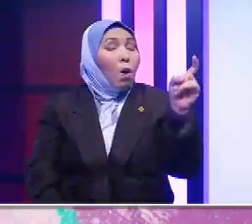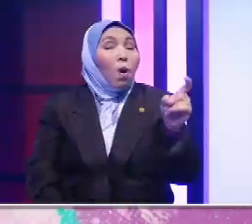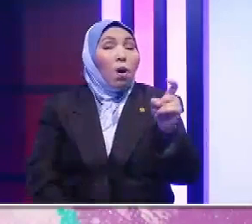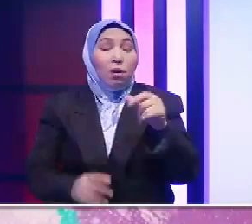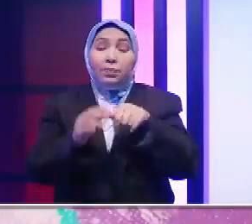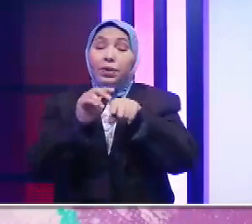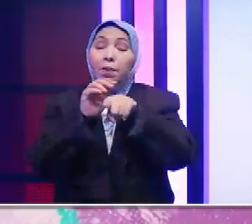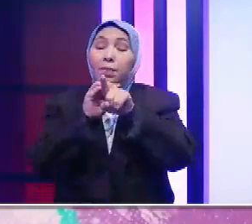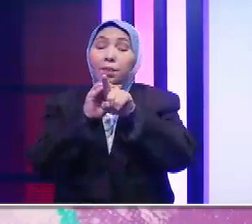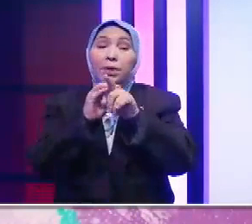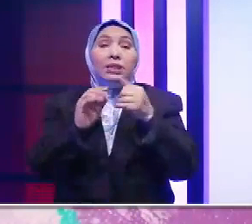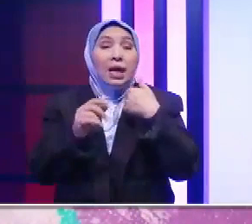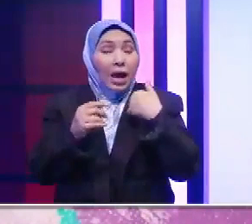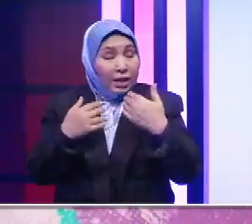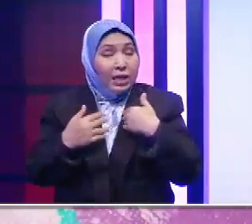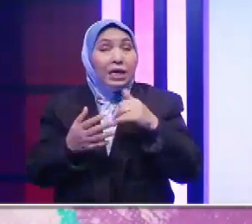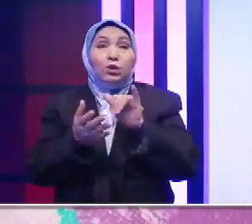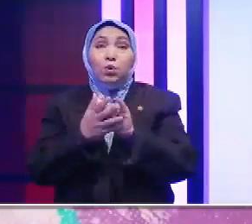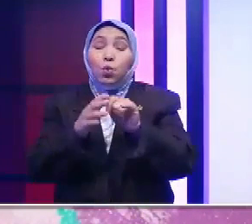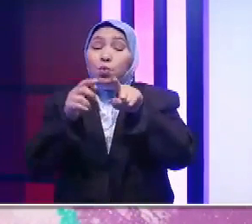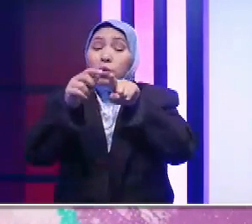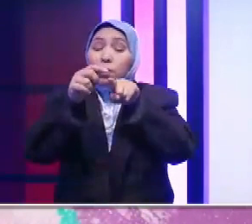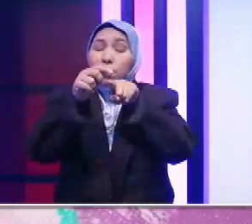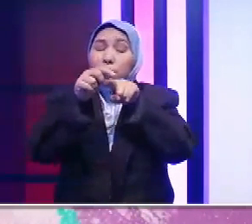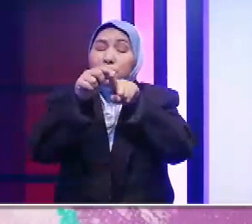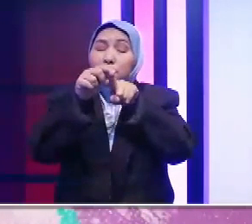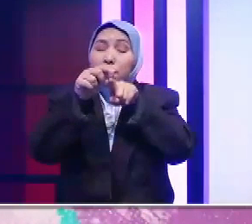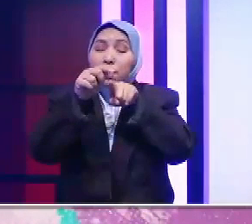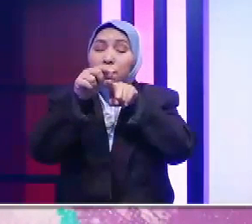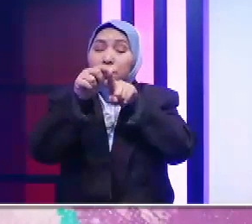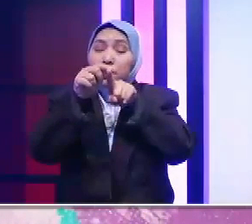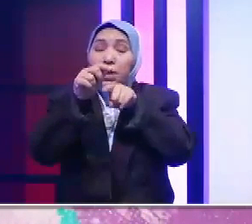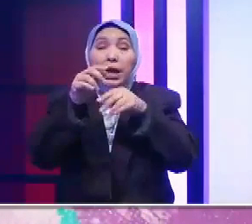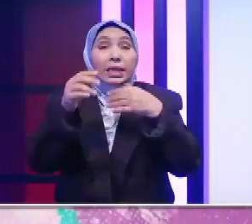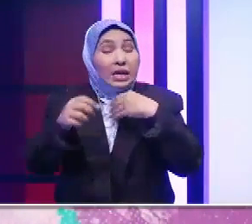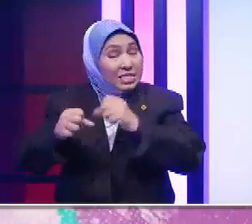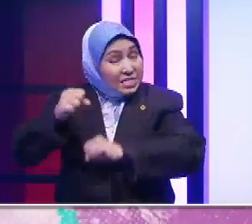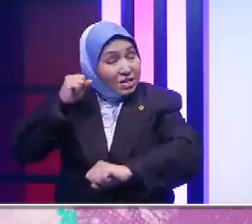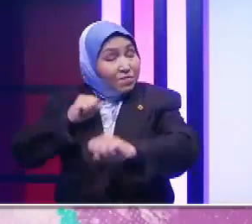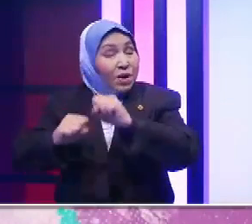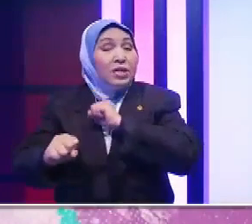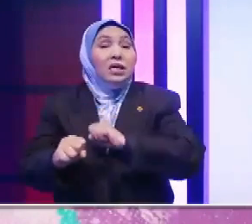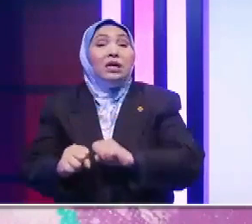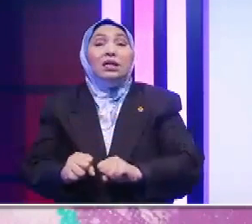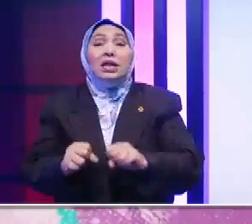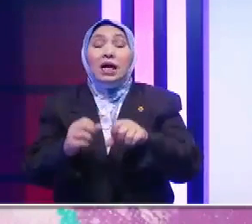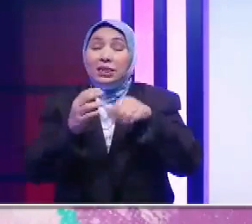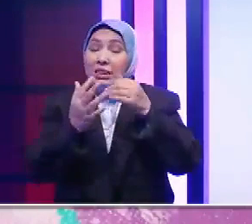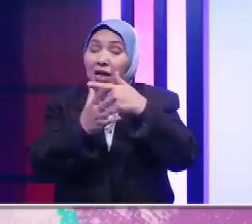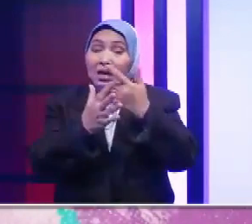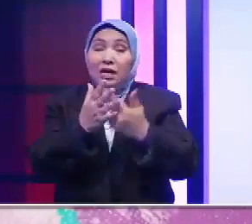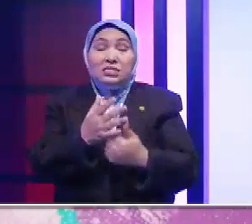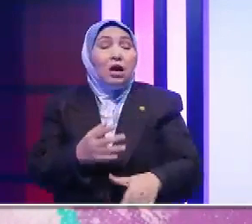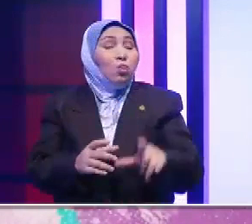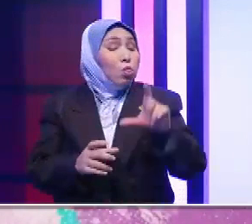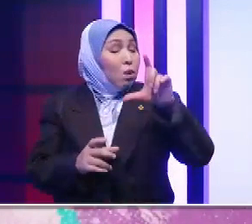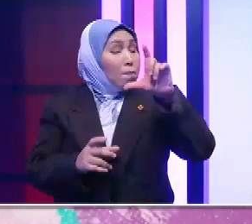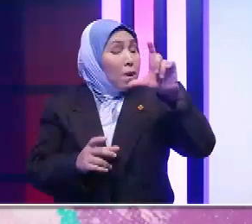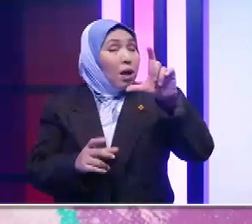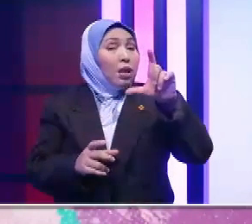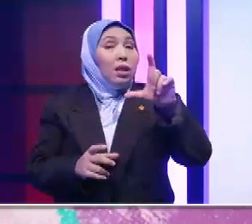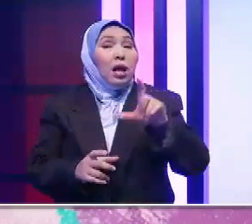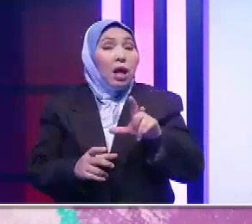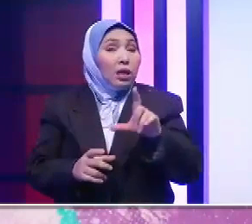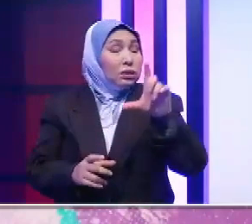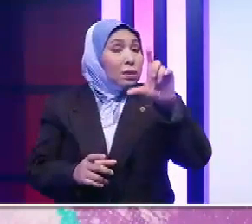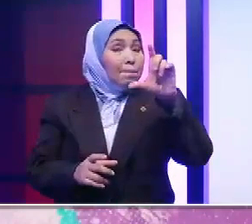Jadi kenal dulu yang tu, okey, hujung lidah keluar sikit, kena gigi kacip atas. Tapi dia ada sifat dia pula, sifat dia antaranya isti'la ataupun tebal, tebal